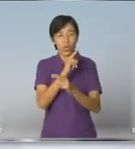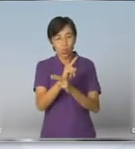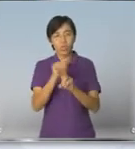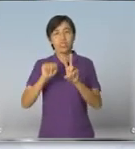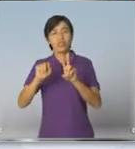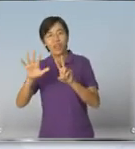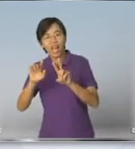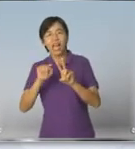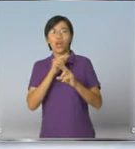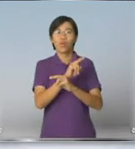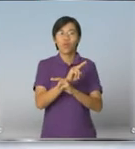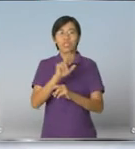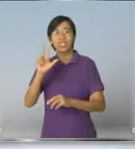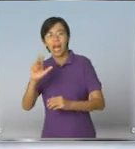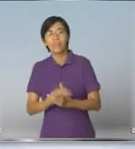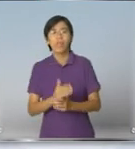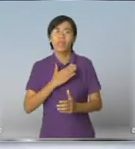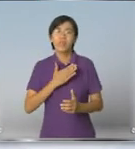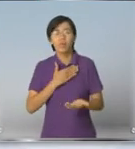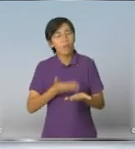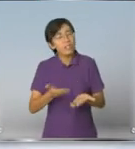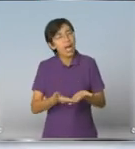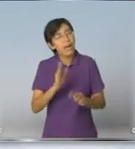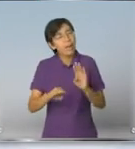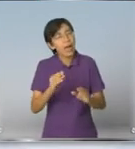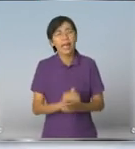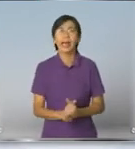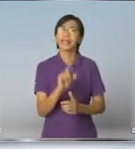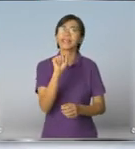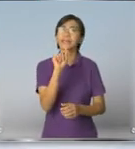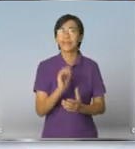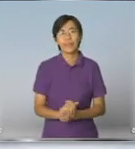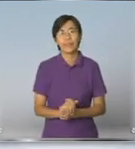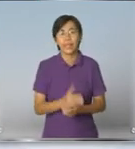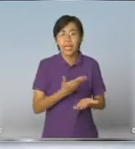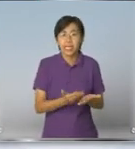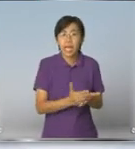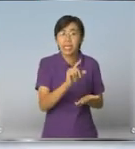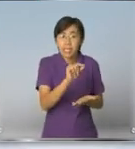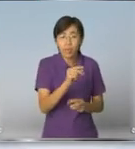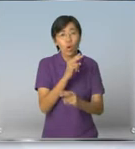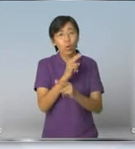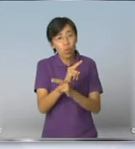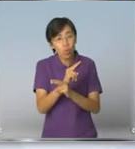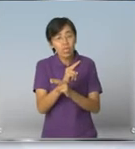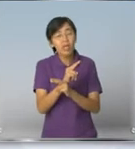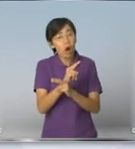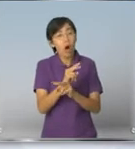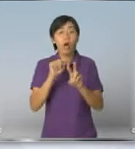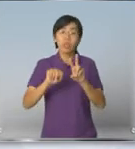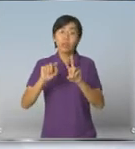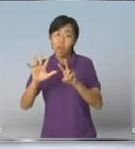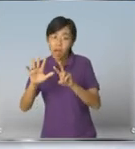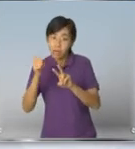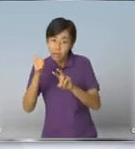ะคะ อย่างสมมุติว่าสมมุติกล่องนี้ผมลงทุนไปสัก20บาทก็คูณสักประมาณ 2.5 อัน